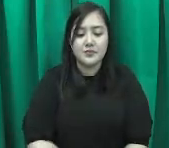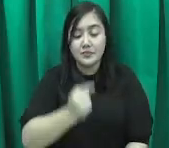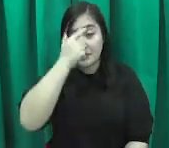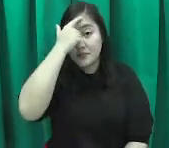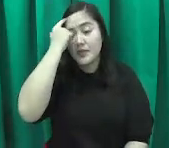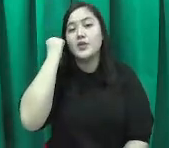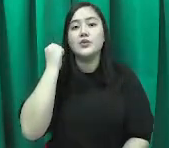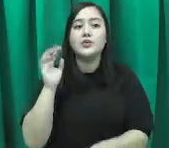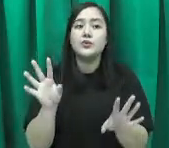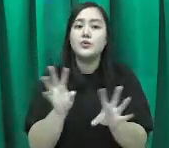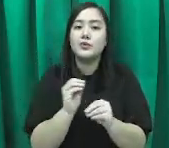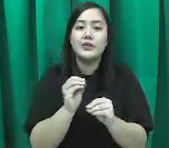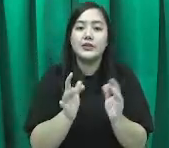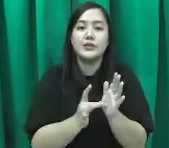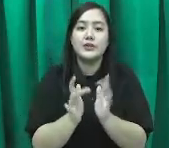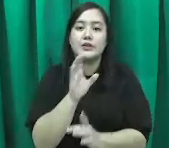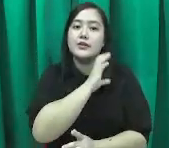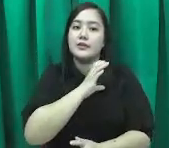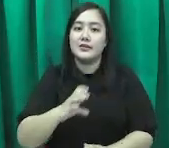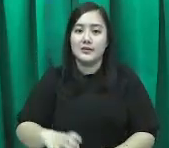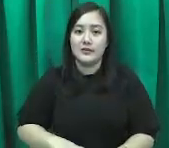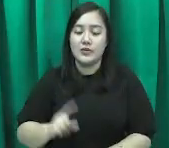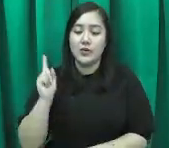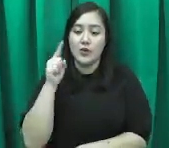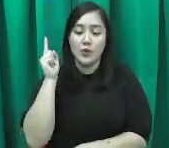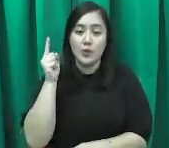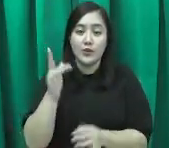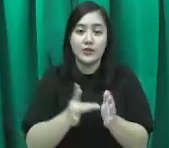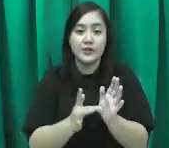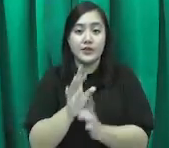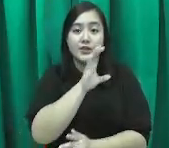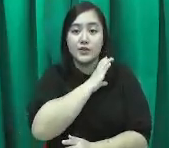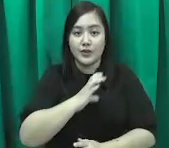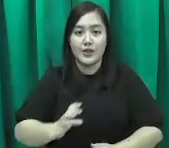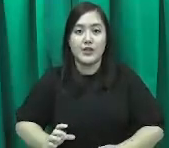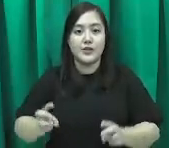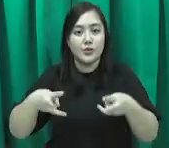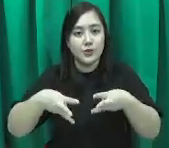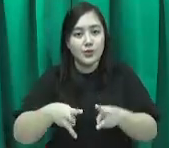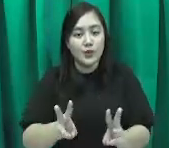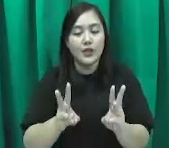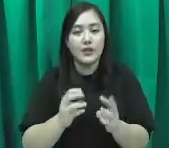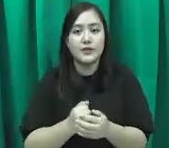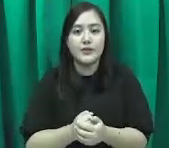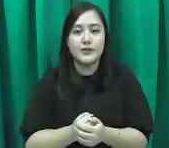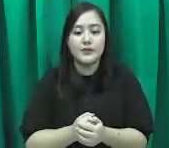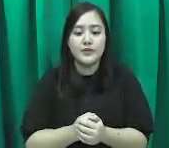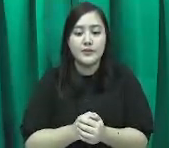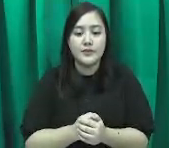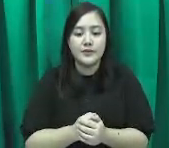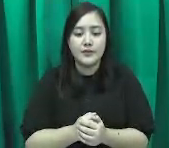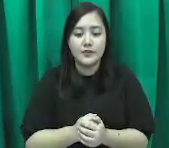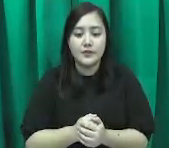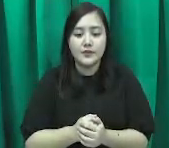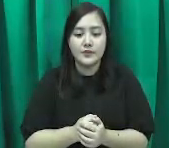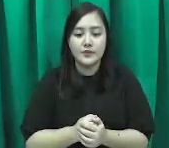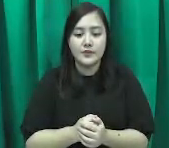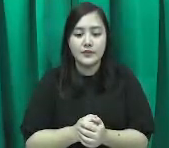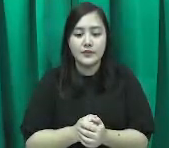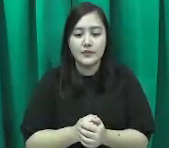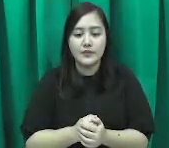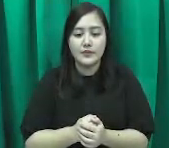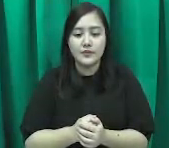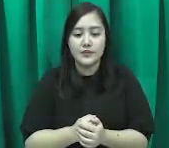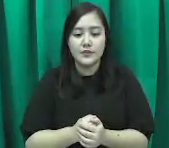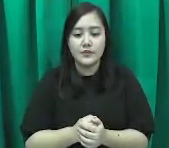sa'yo eh. Kasi ang Panginoong Hesus Kristo lang eh. Siya lang ang daan eh. Siya lang ang way. Ha? And of course, there's no, sabi niya dito, ang Panginoong